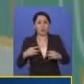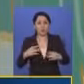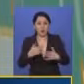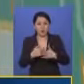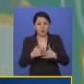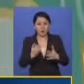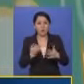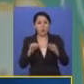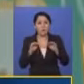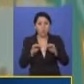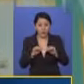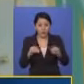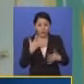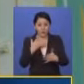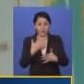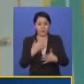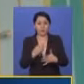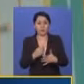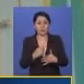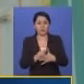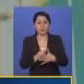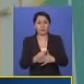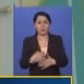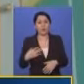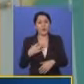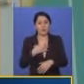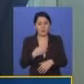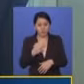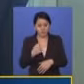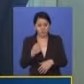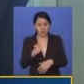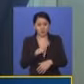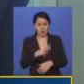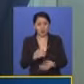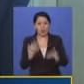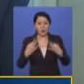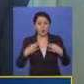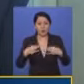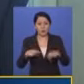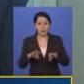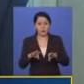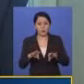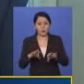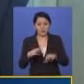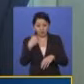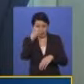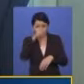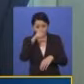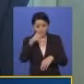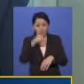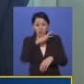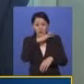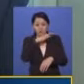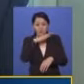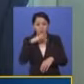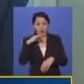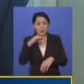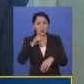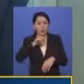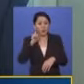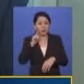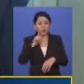қарсаңында оқушыларына тәуелсіздіктің мәні мен маңызы жайында айтып берді. Осы тәуелсіздік жолында талай жастарымыз,